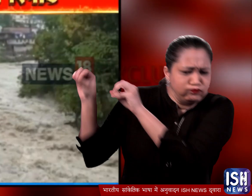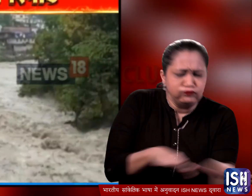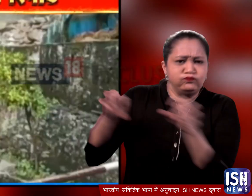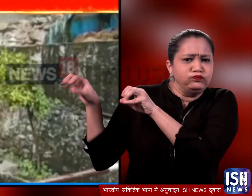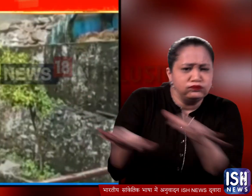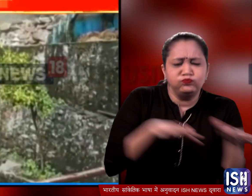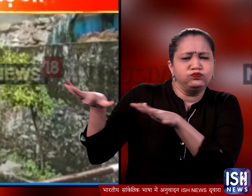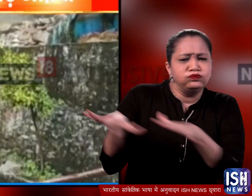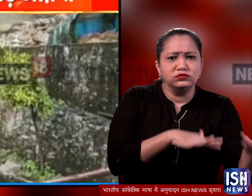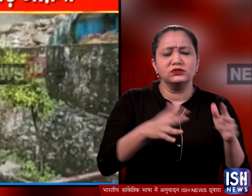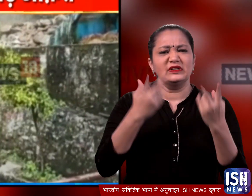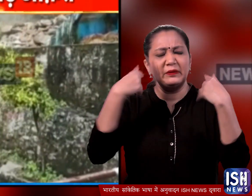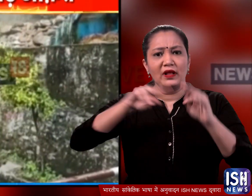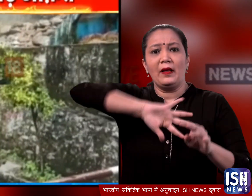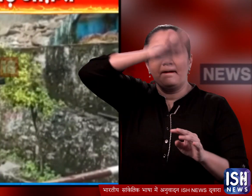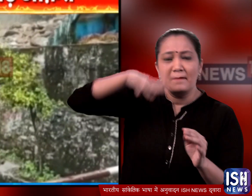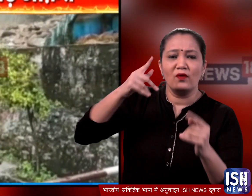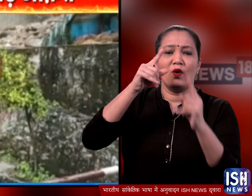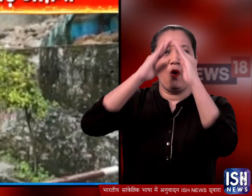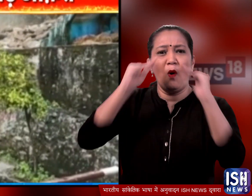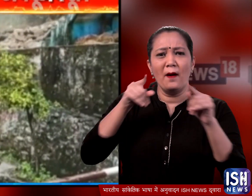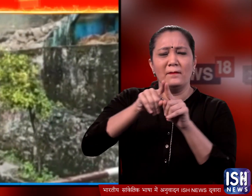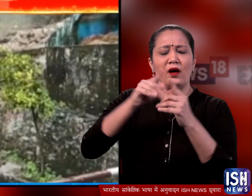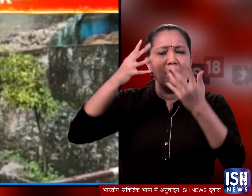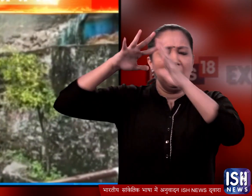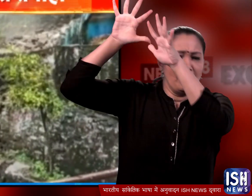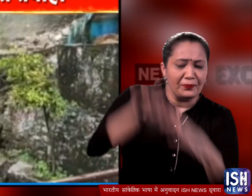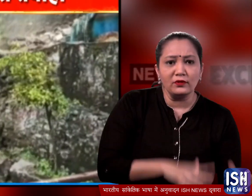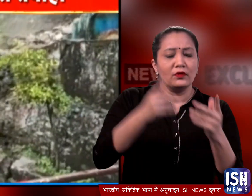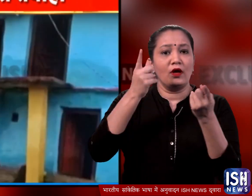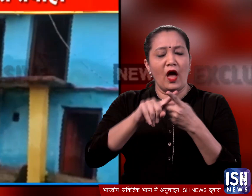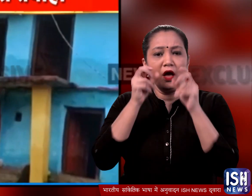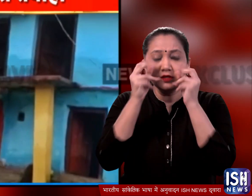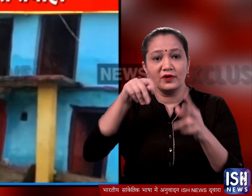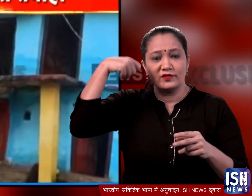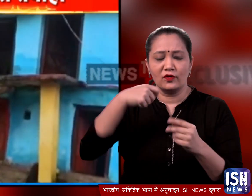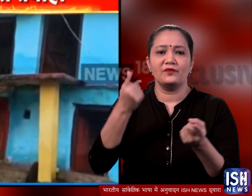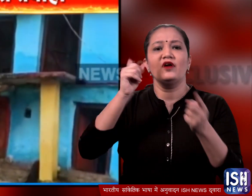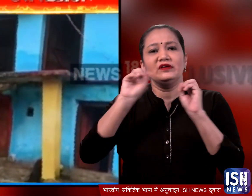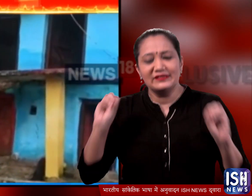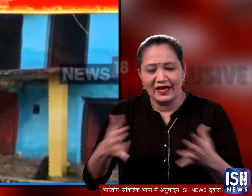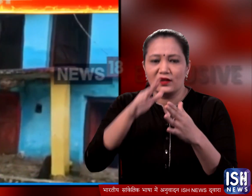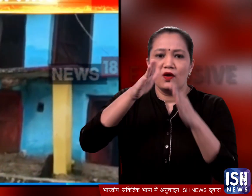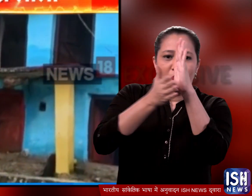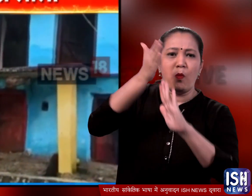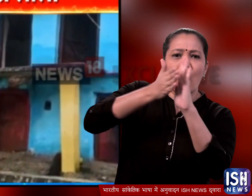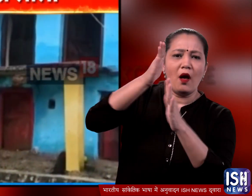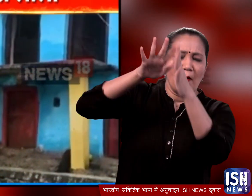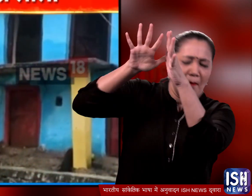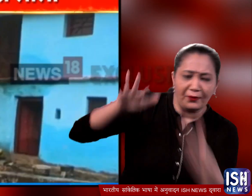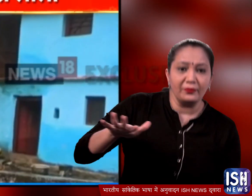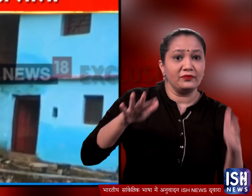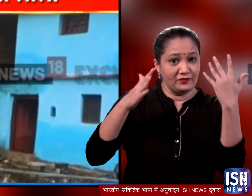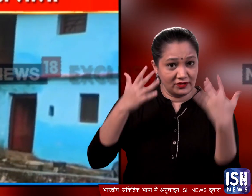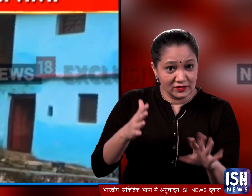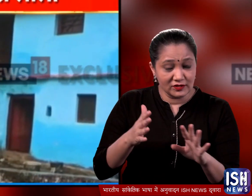लगा। शहर में पहाड़ पर बने एक मकान के टूटने का हैरान करने वाला वीडियो सामने आया। पहले मकान के एक ओर की दीवार भरभरा कर नीचे